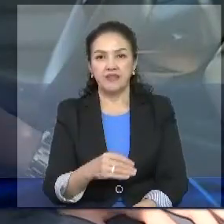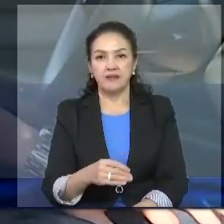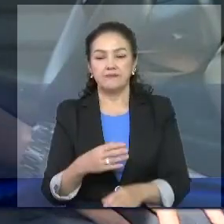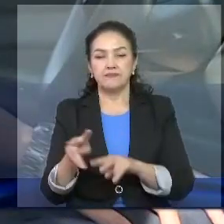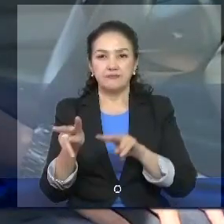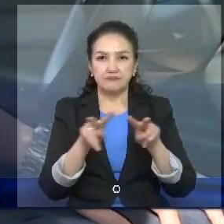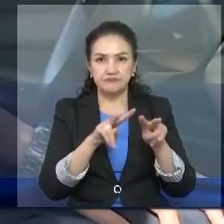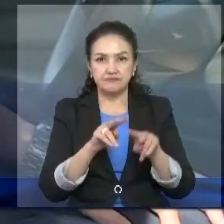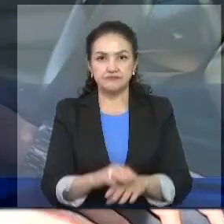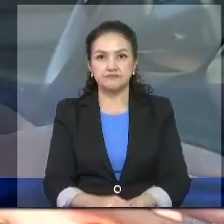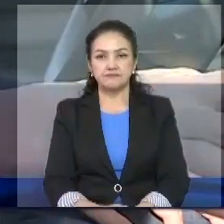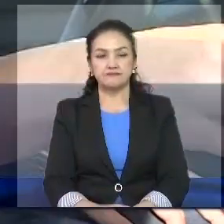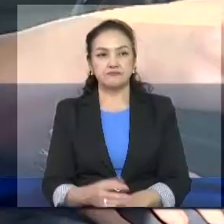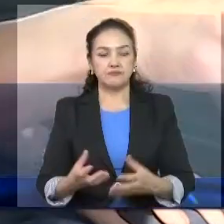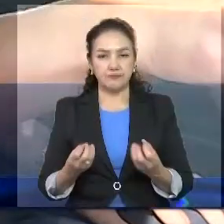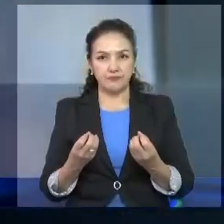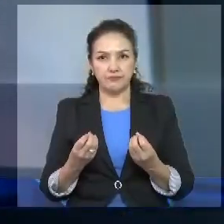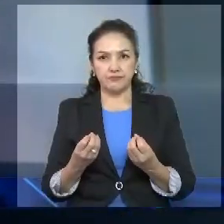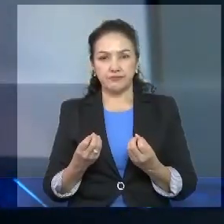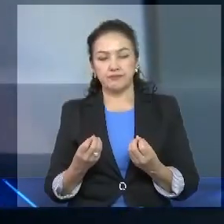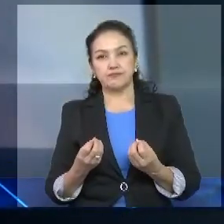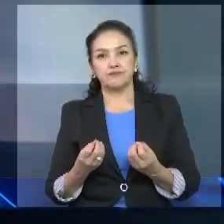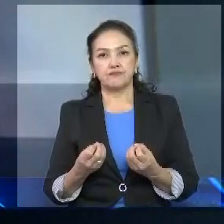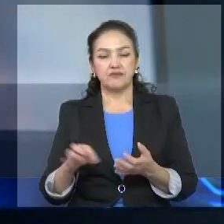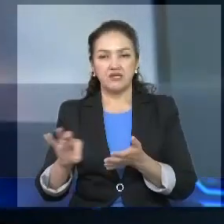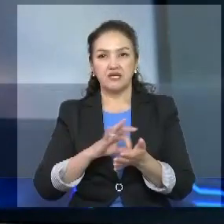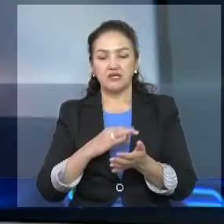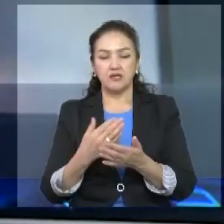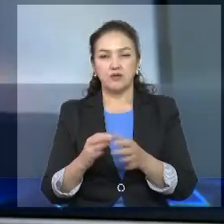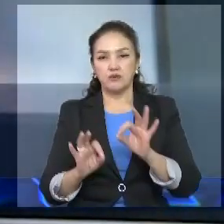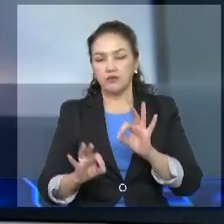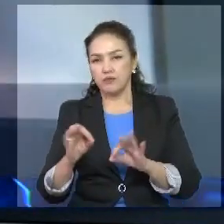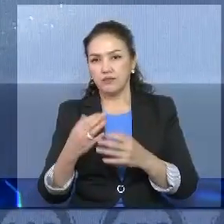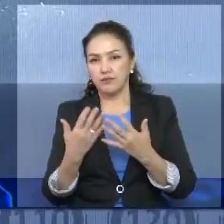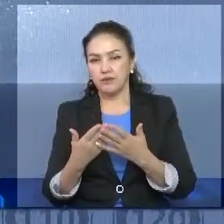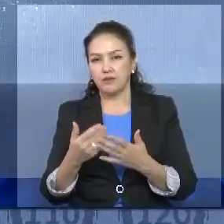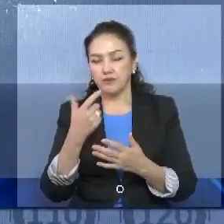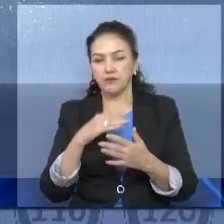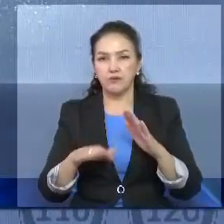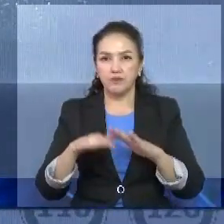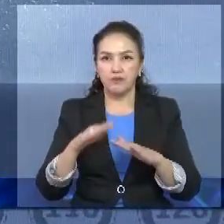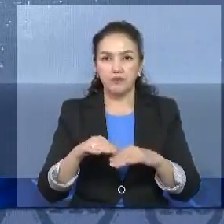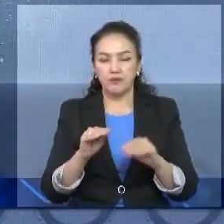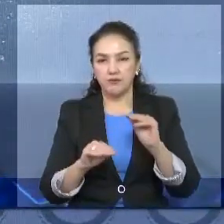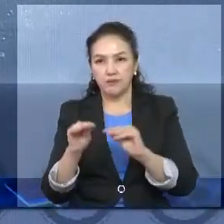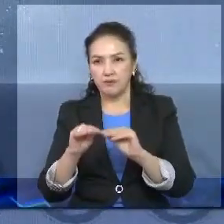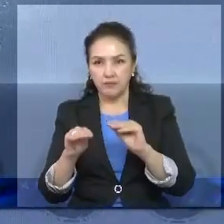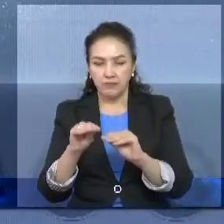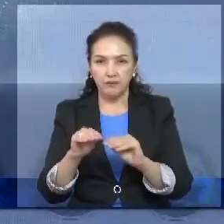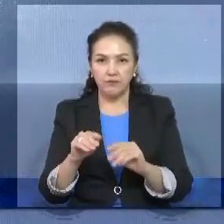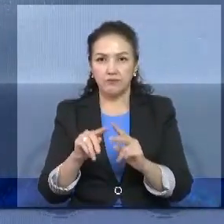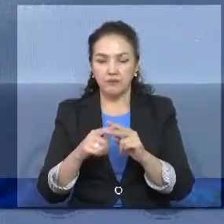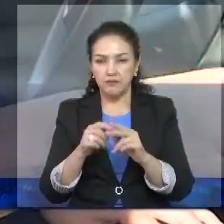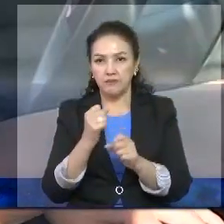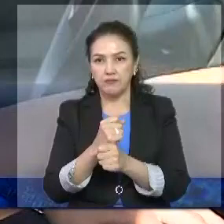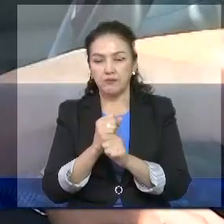қамтиды. Және де бұл жерде жылдамдығы өлшеуші құралды. Өз қолымызбен настройка